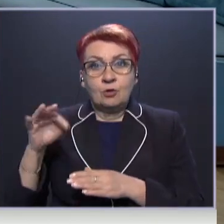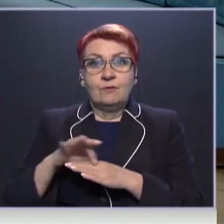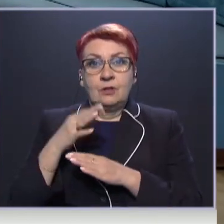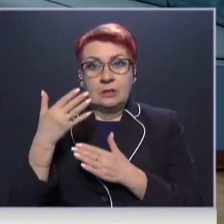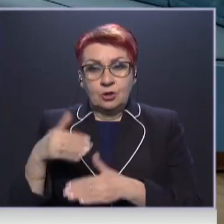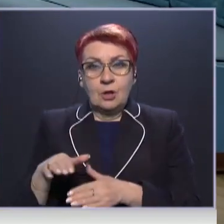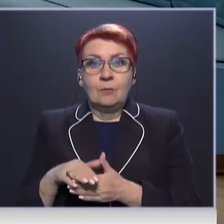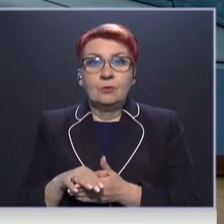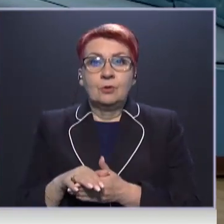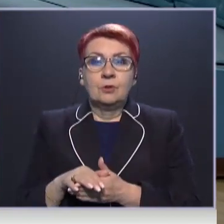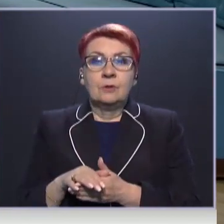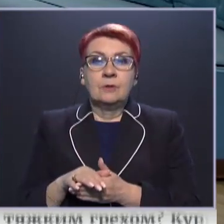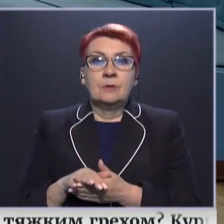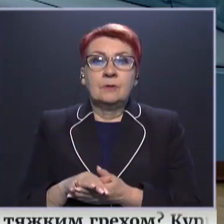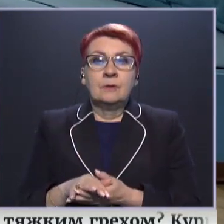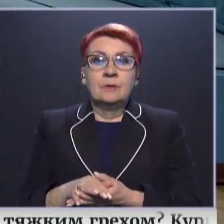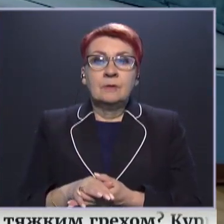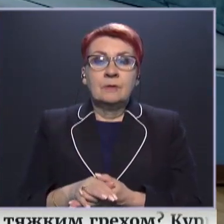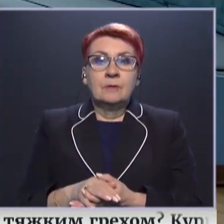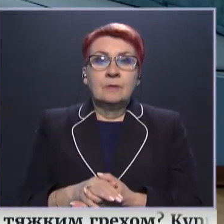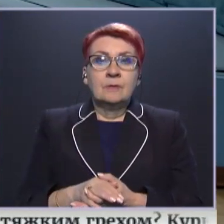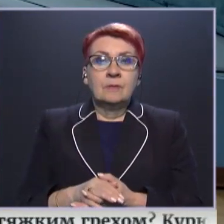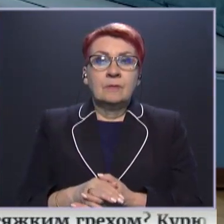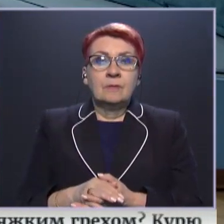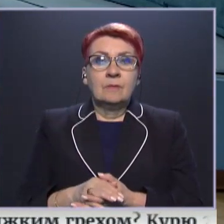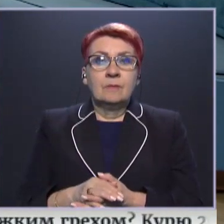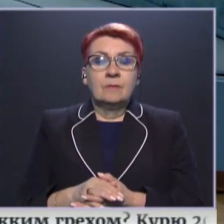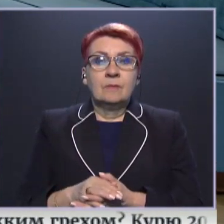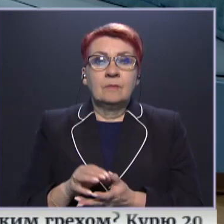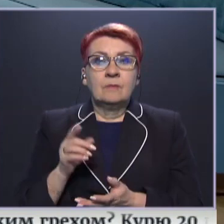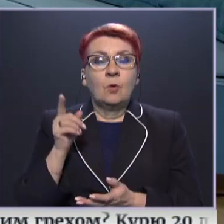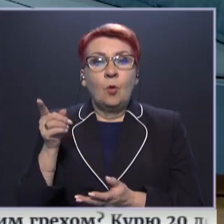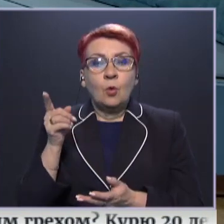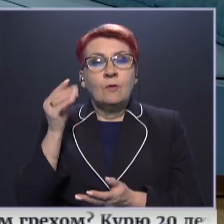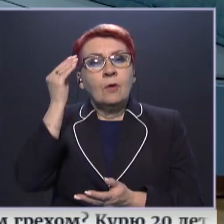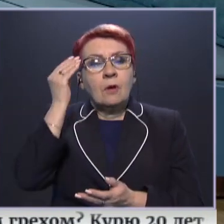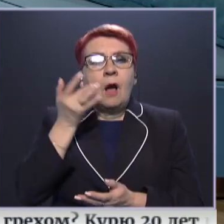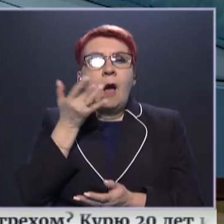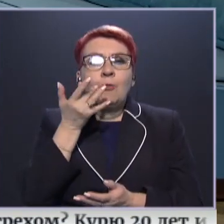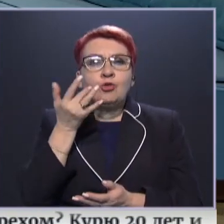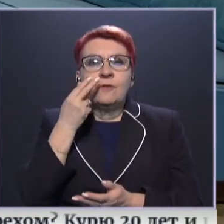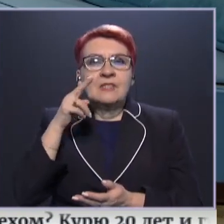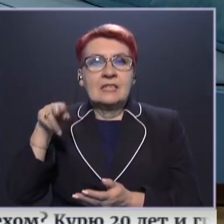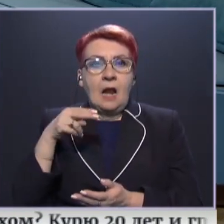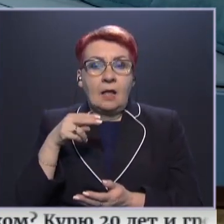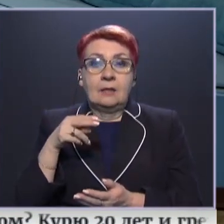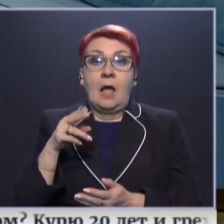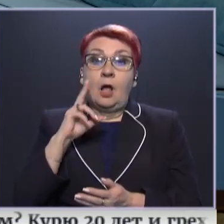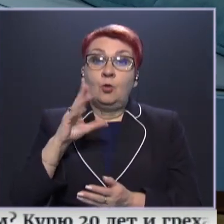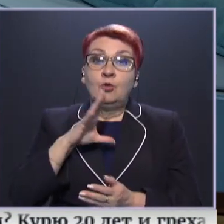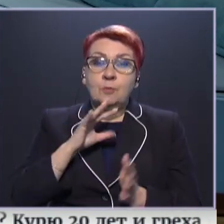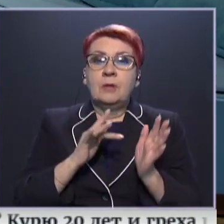категорически был настроен, ну, так сказать, коммунистические взгляды имел. Она была сама христианка, ходила в